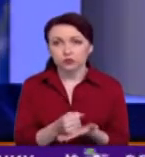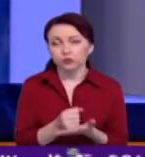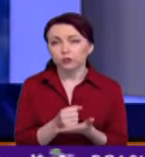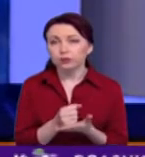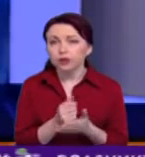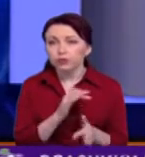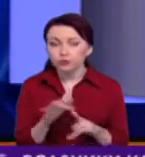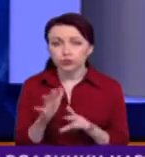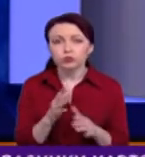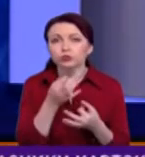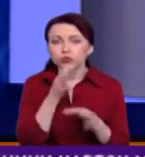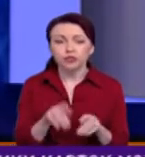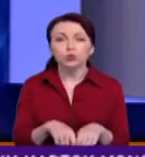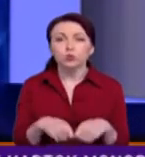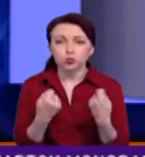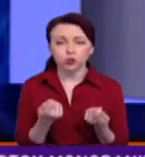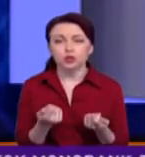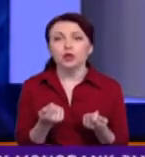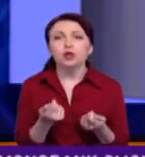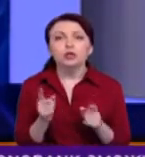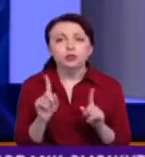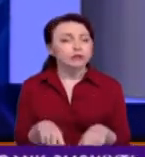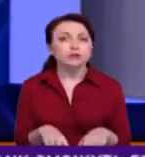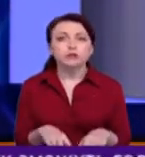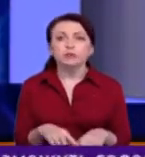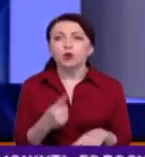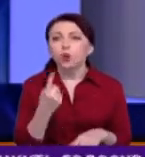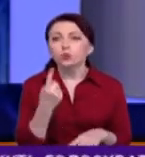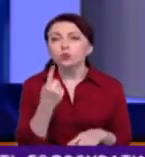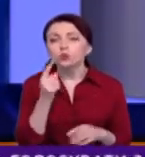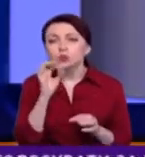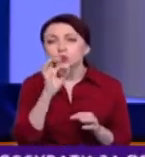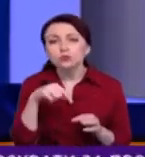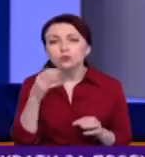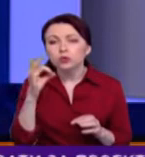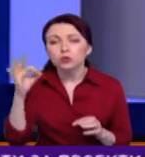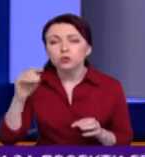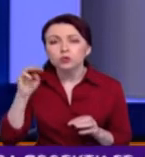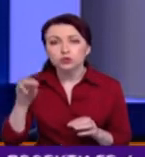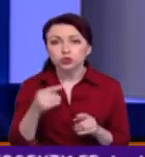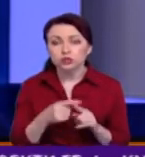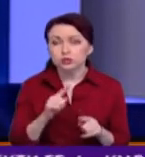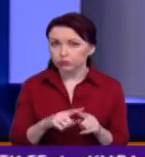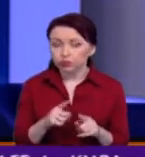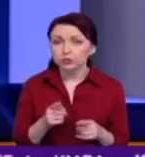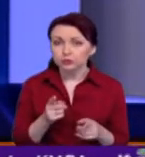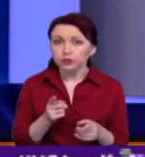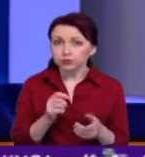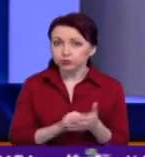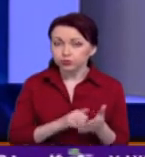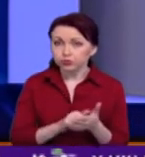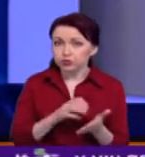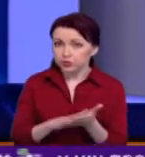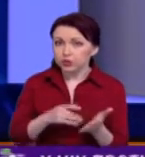порушення, навіть на там, одну тисячну, це буде залізобетонною підставою для звернення до